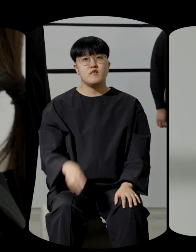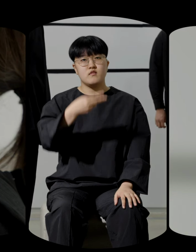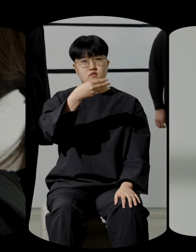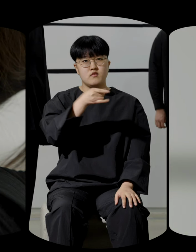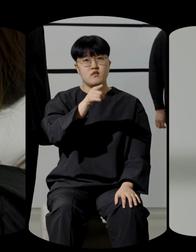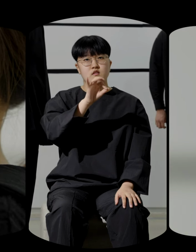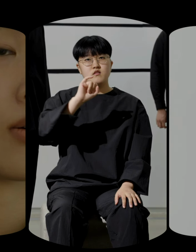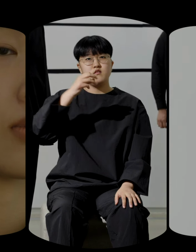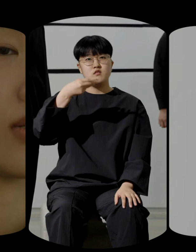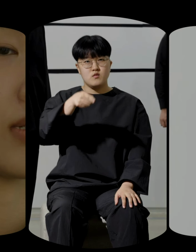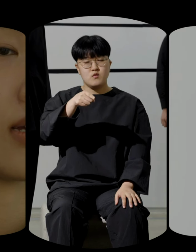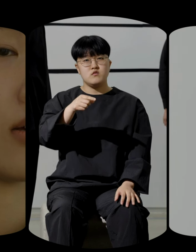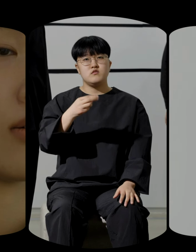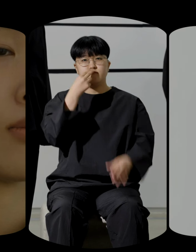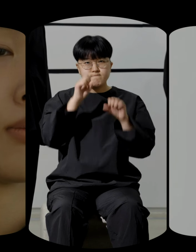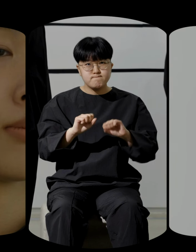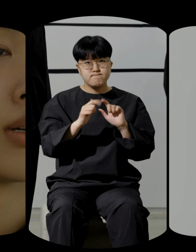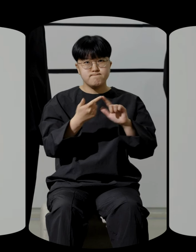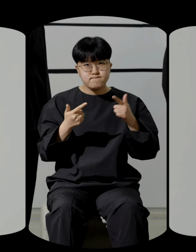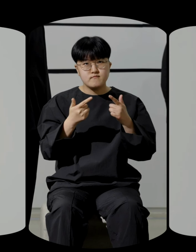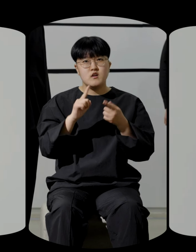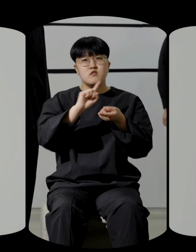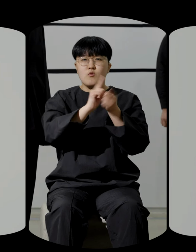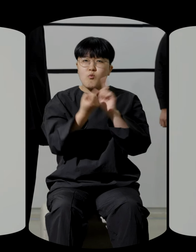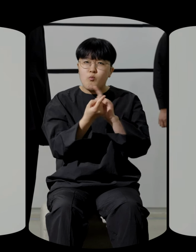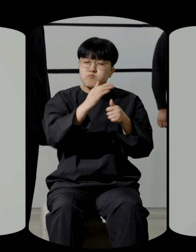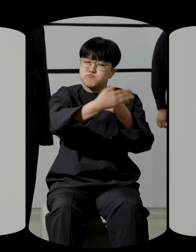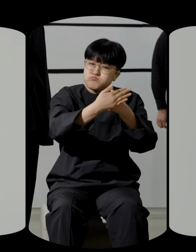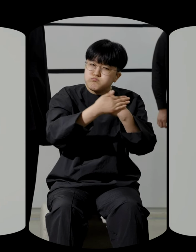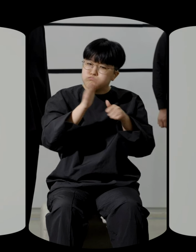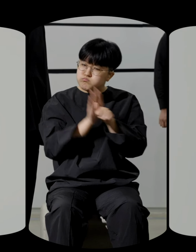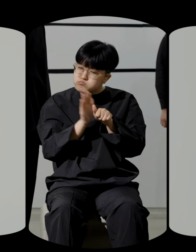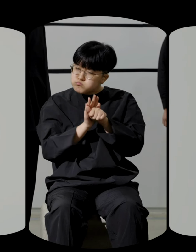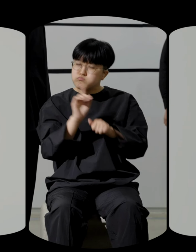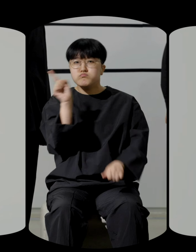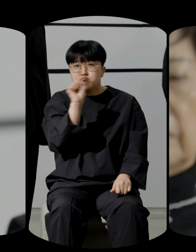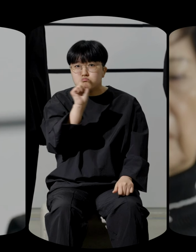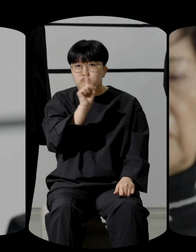데이터 생명체들과 서로를 돌볼 수 있다면 어떨까요?